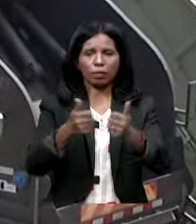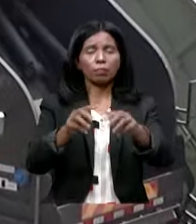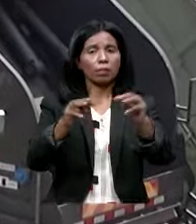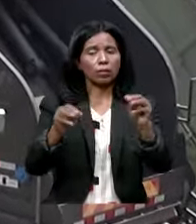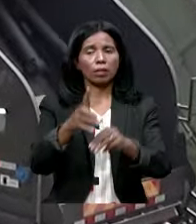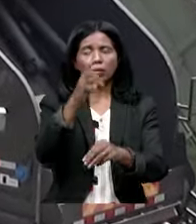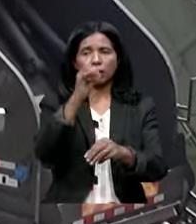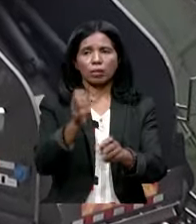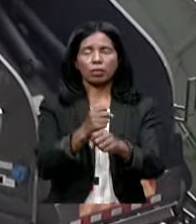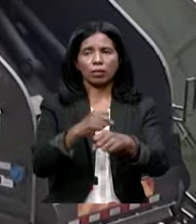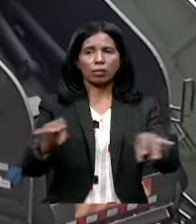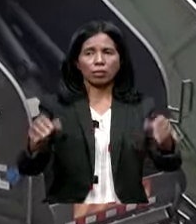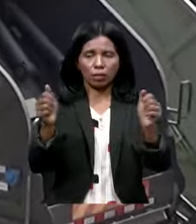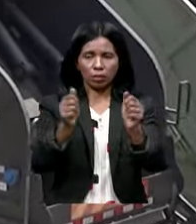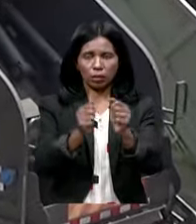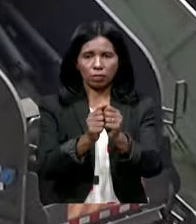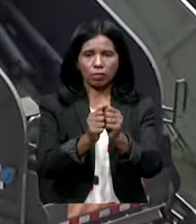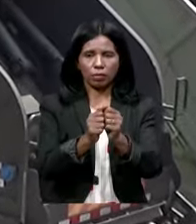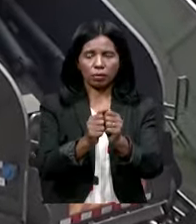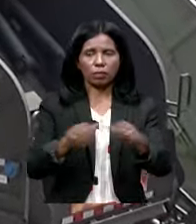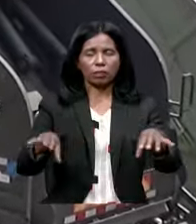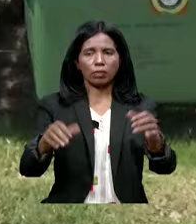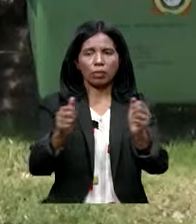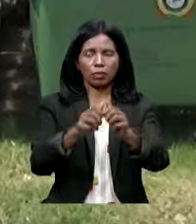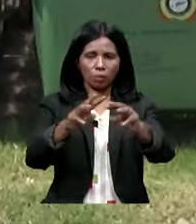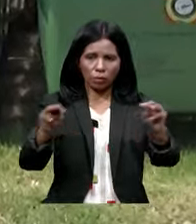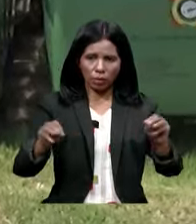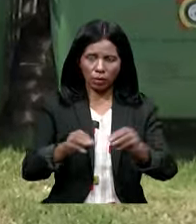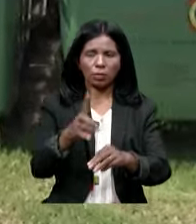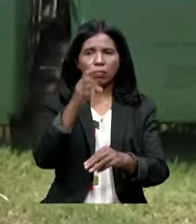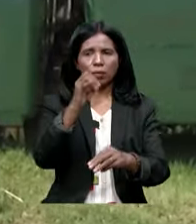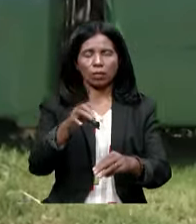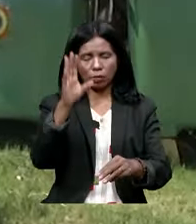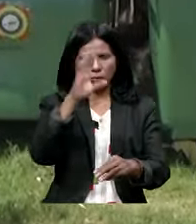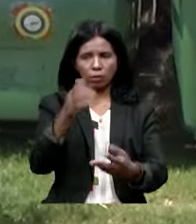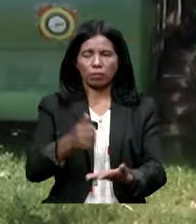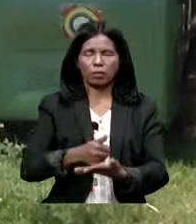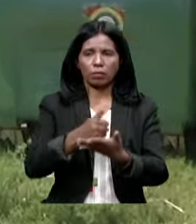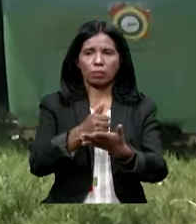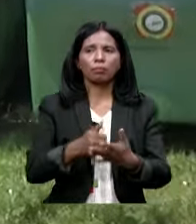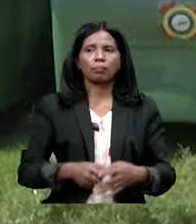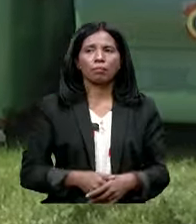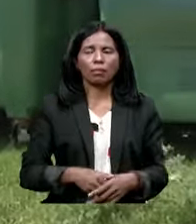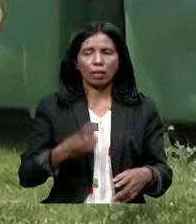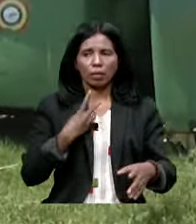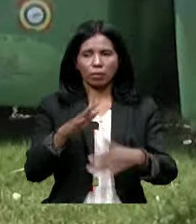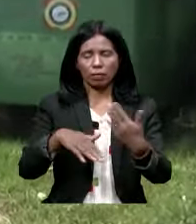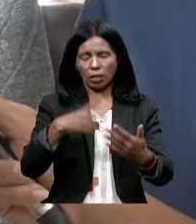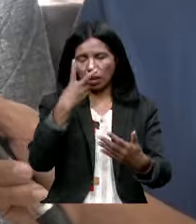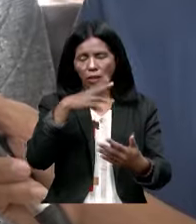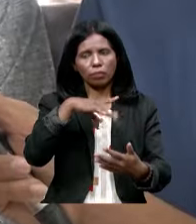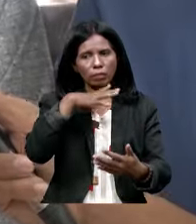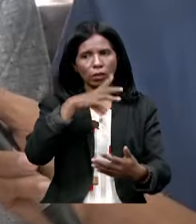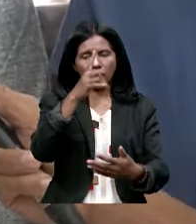Dili se halo koordinasaun ho diresaun servisu saneamento municipio Dili ho dibuka solusaun itu tuh hari lisu di larna kon